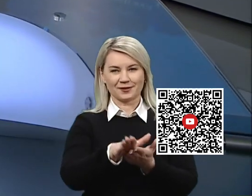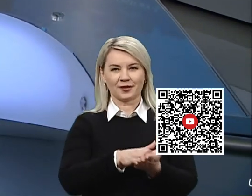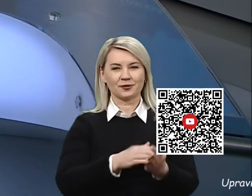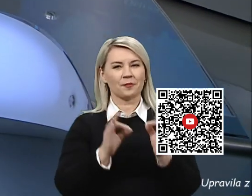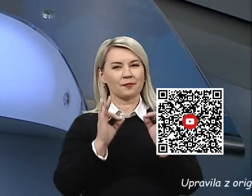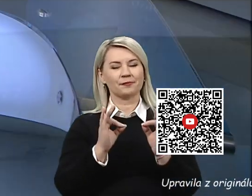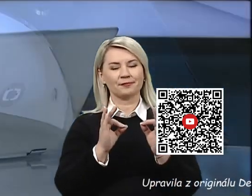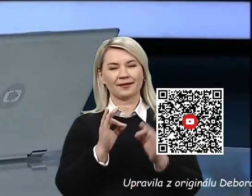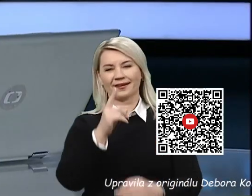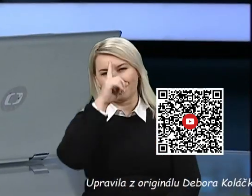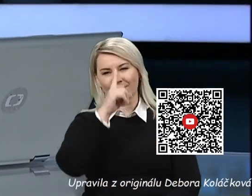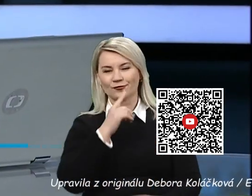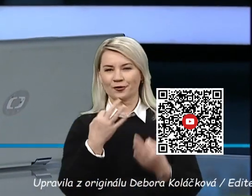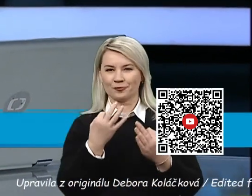přeju.